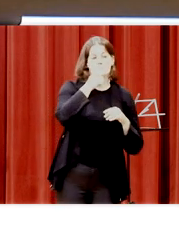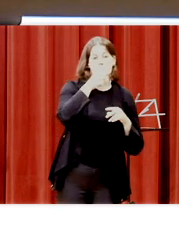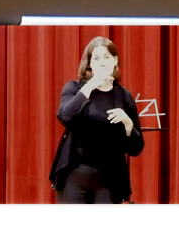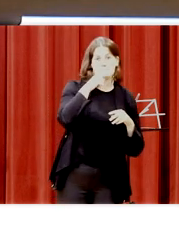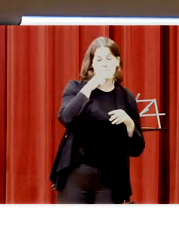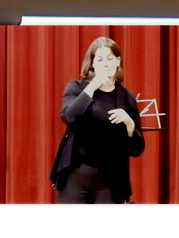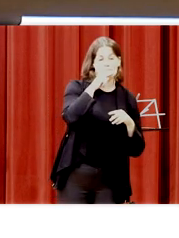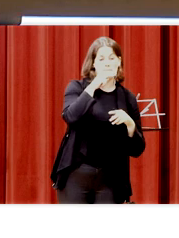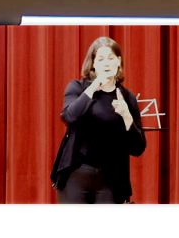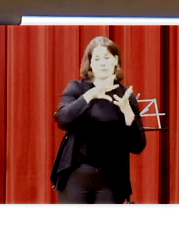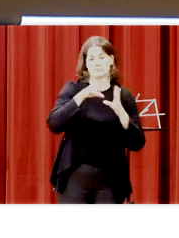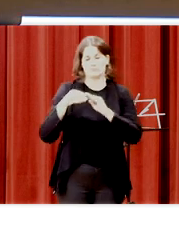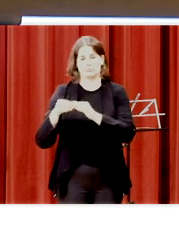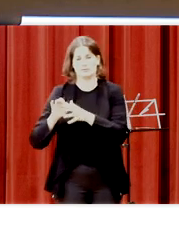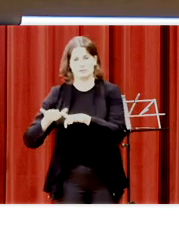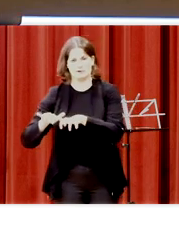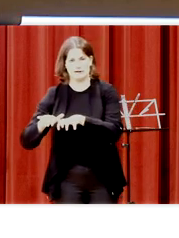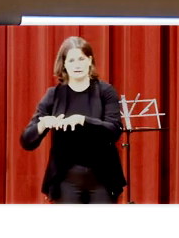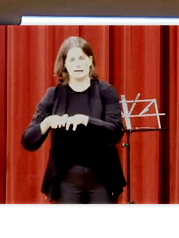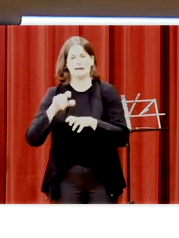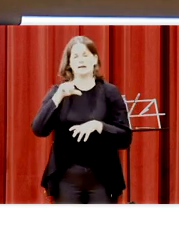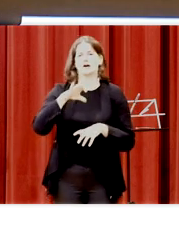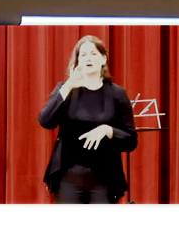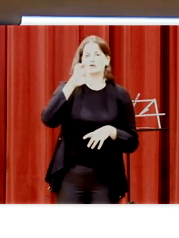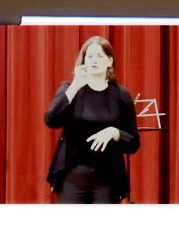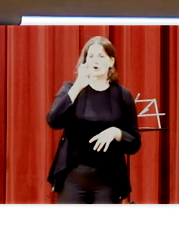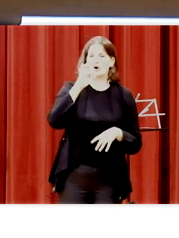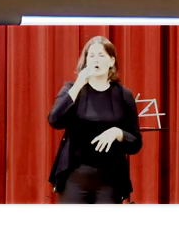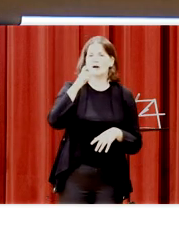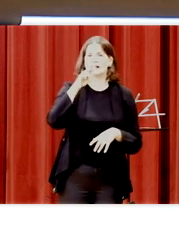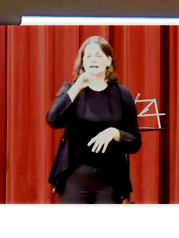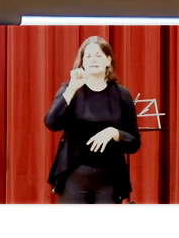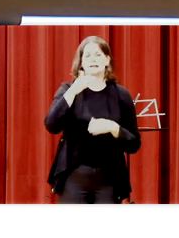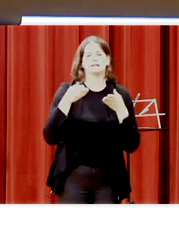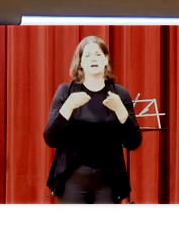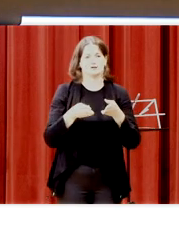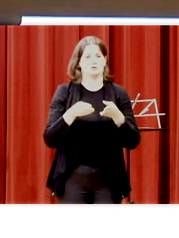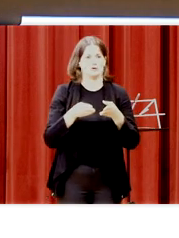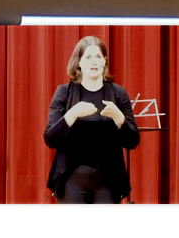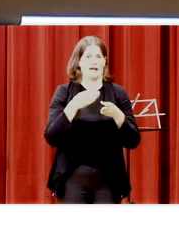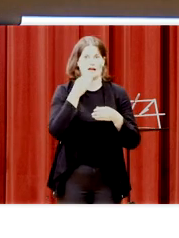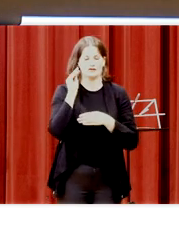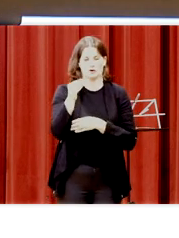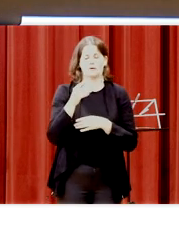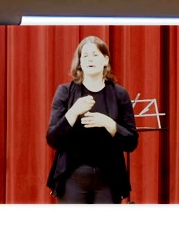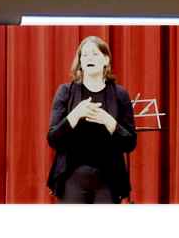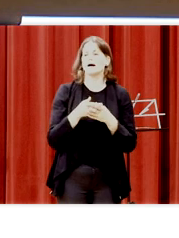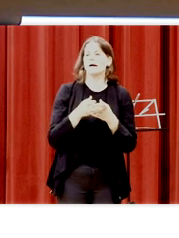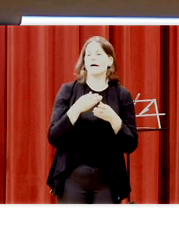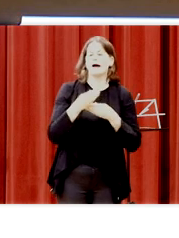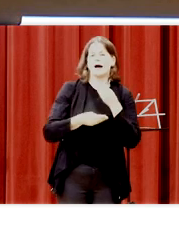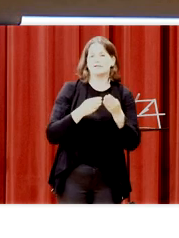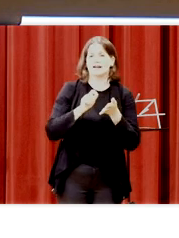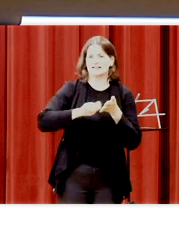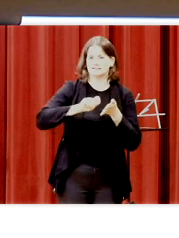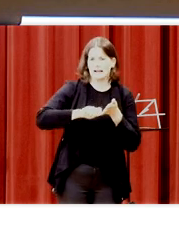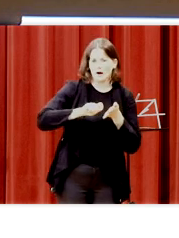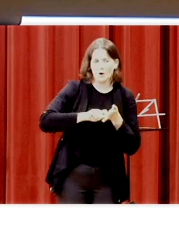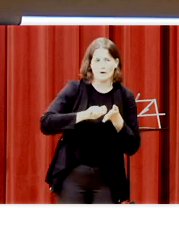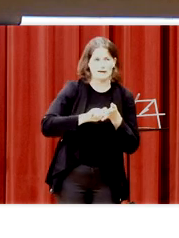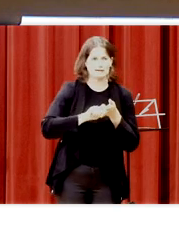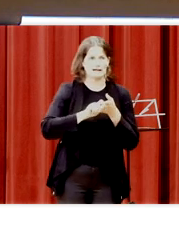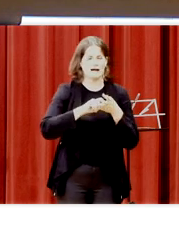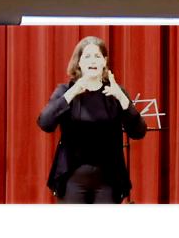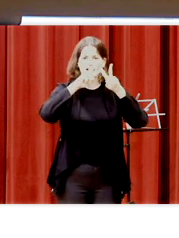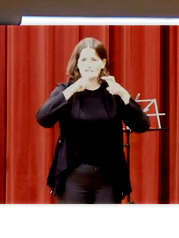física, química, matemàtiques, amb molta formulació, molt interessant. Clot allí, que aquesta és menys coneguda potser,